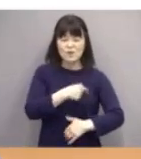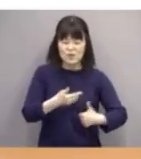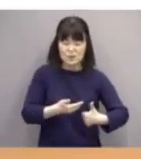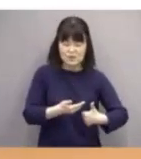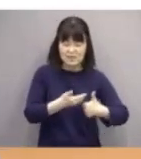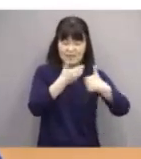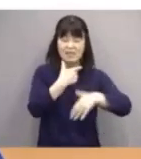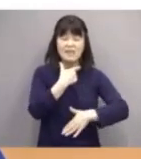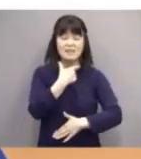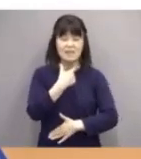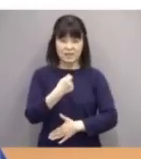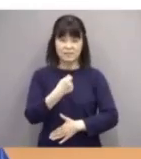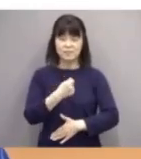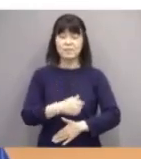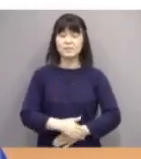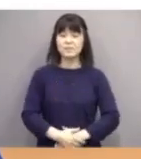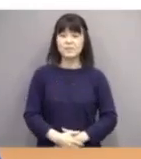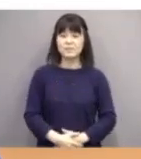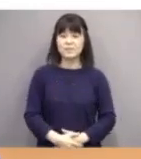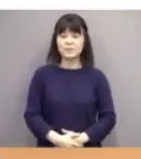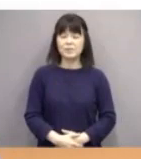えればと思います。